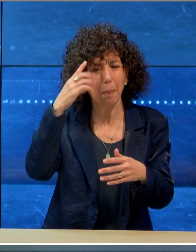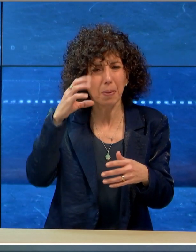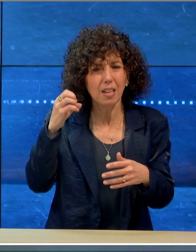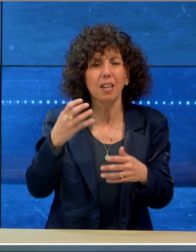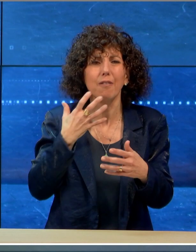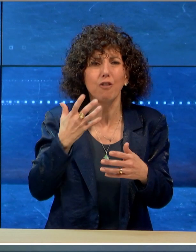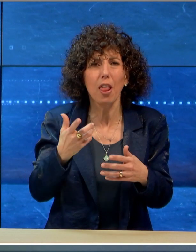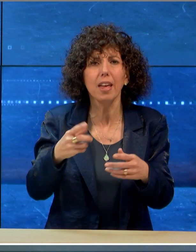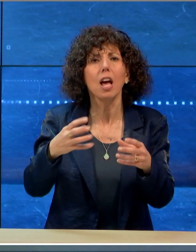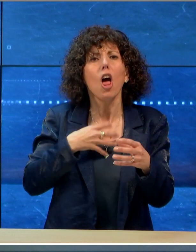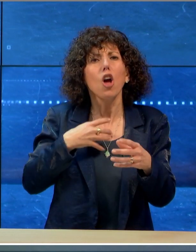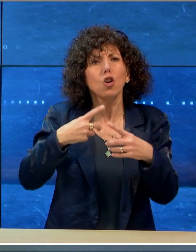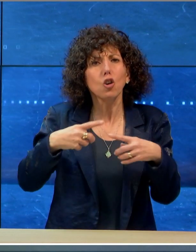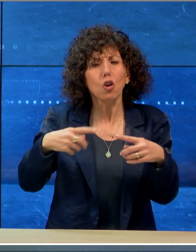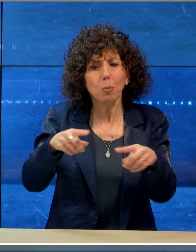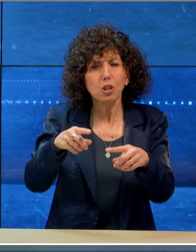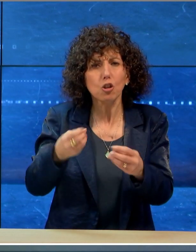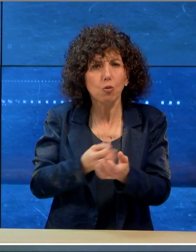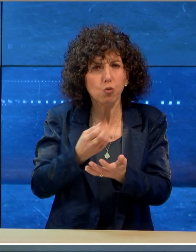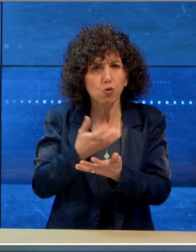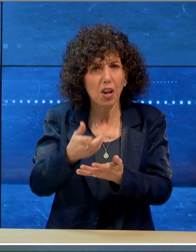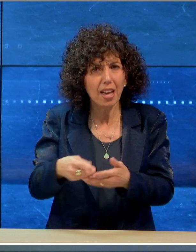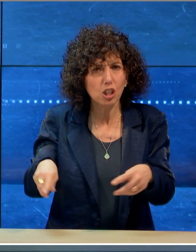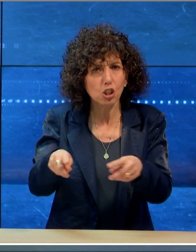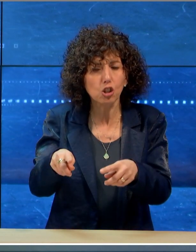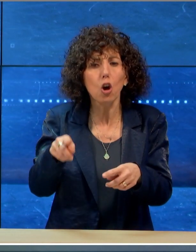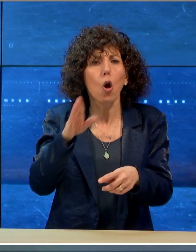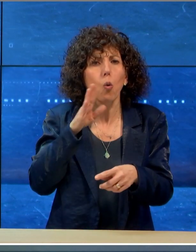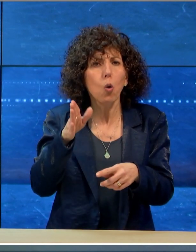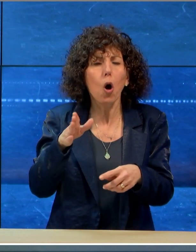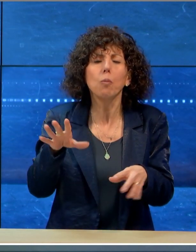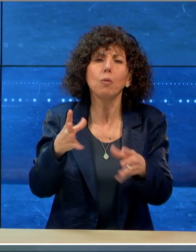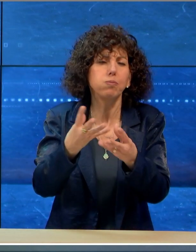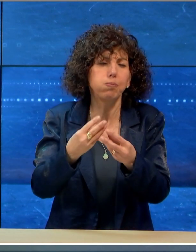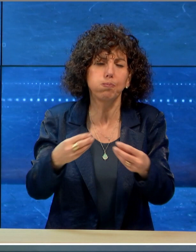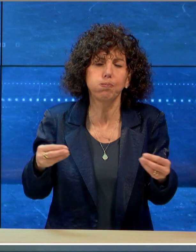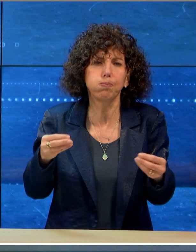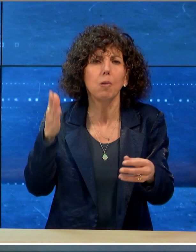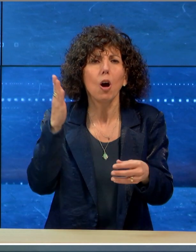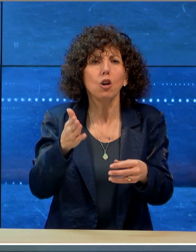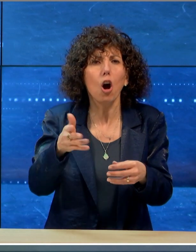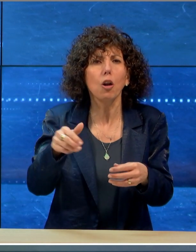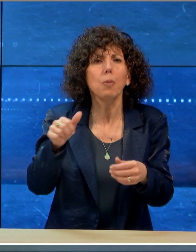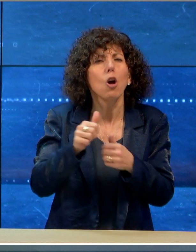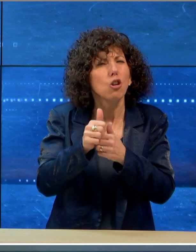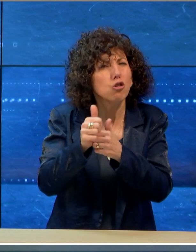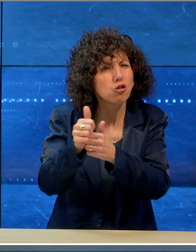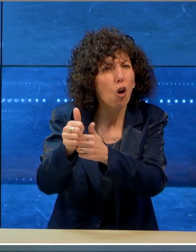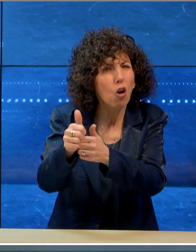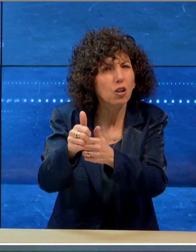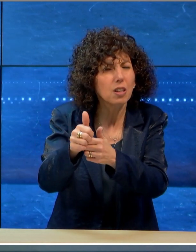della commissione dei fatti e per questo assolto dal reato di stalking